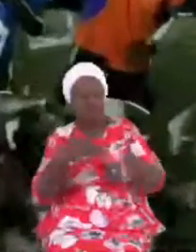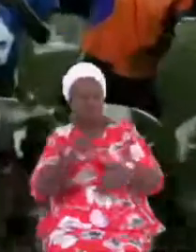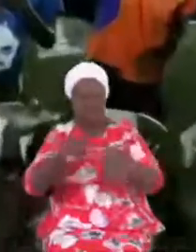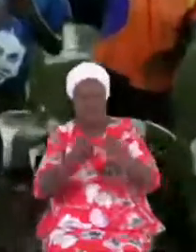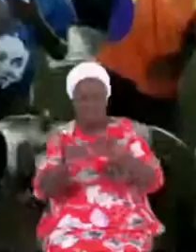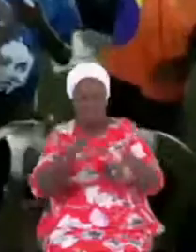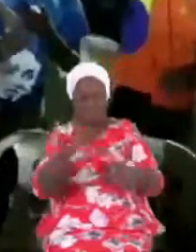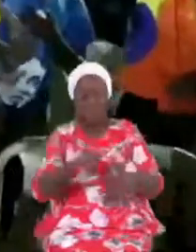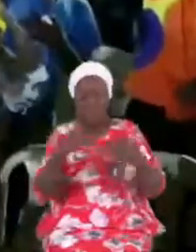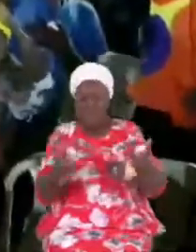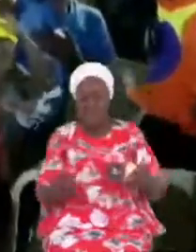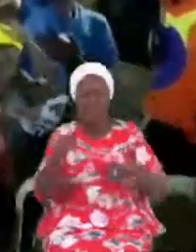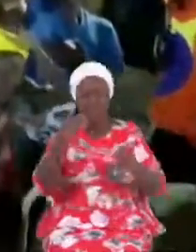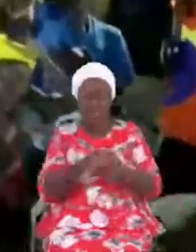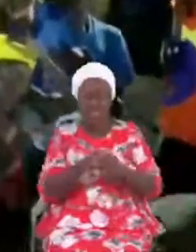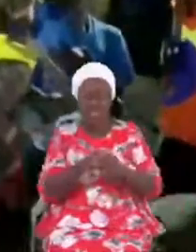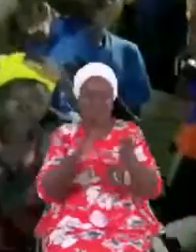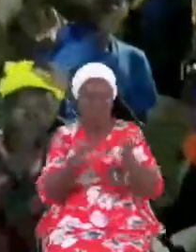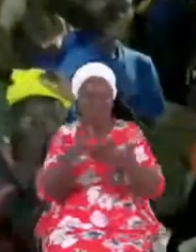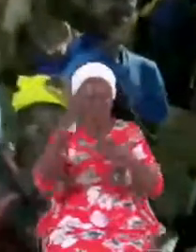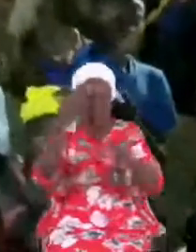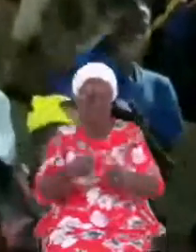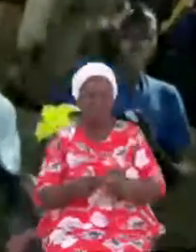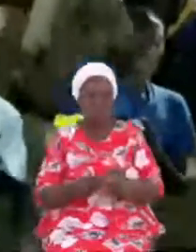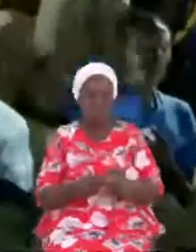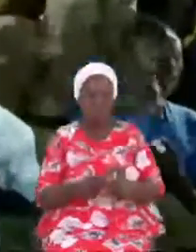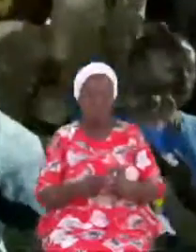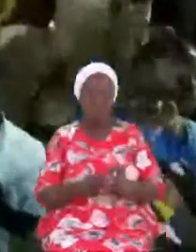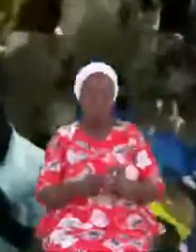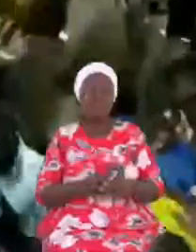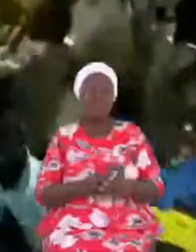vas commencer à le faire maintenant, au nom de Jésus.